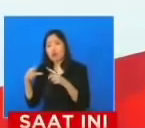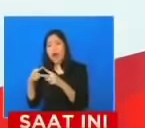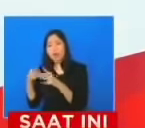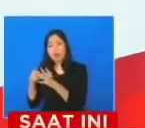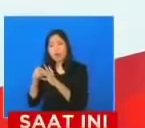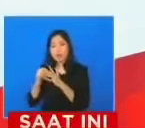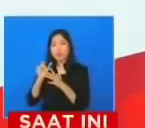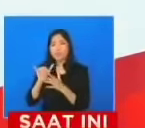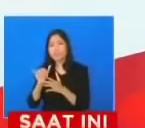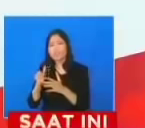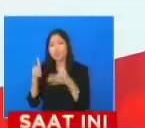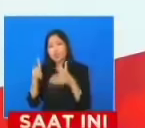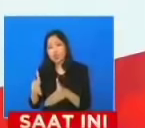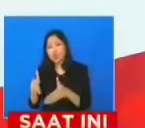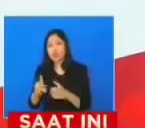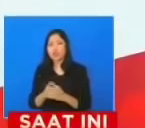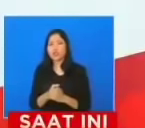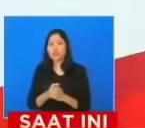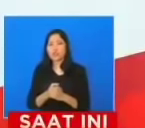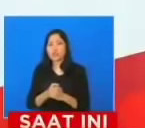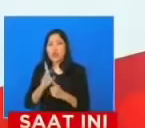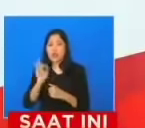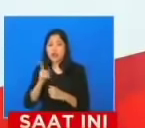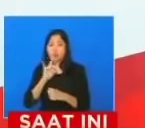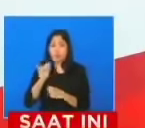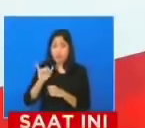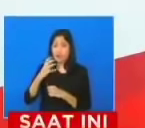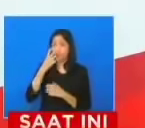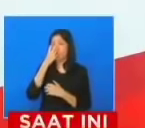yang spesifik, termasuk ventilator.